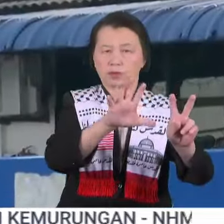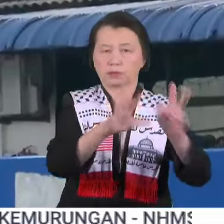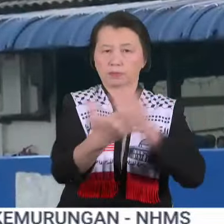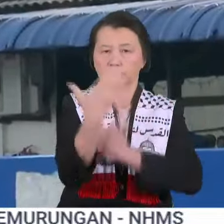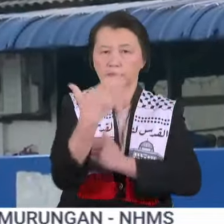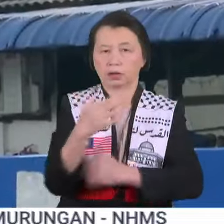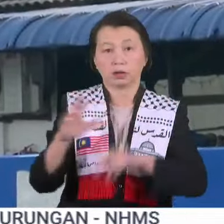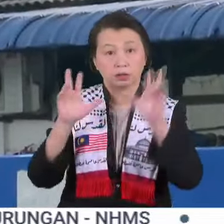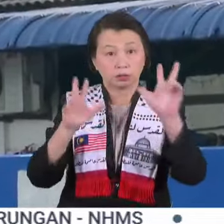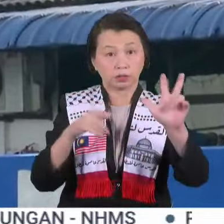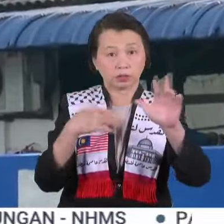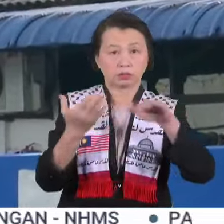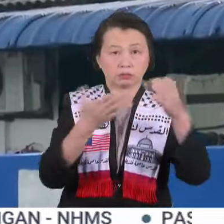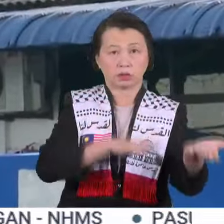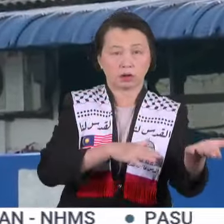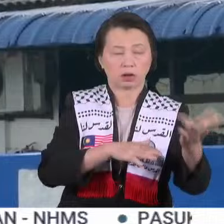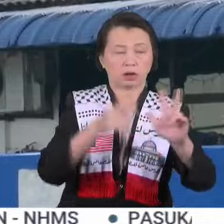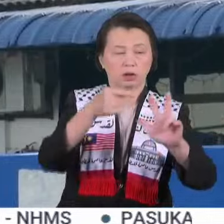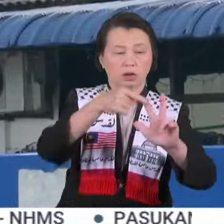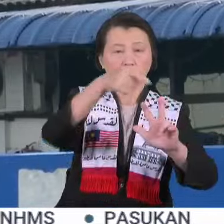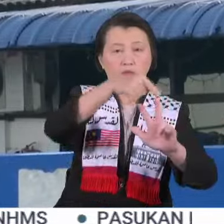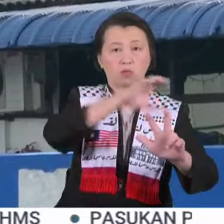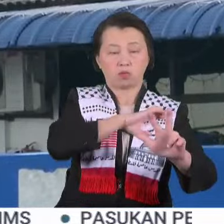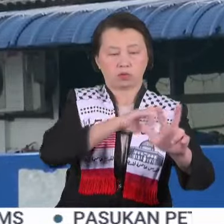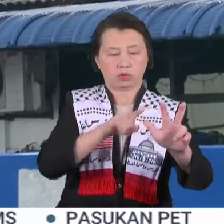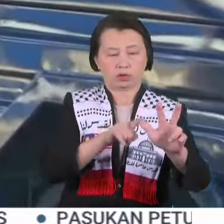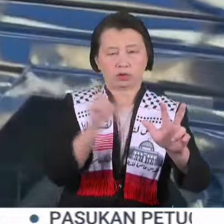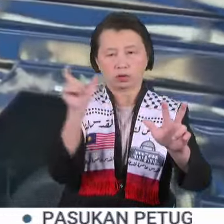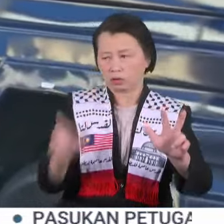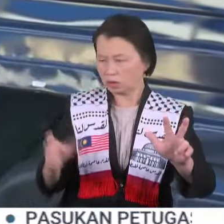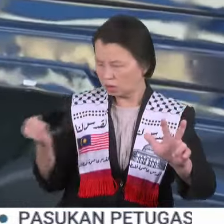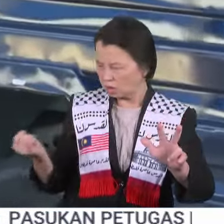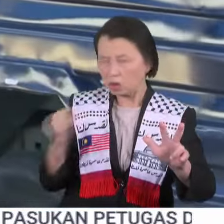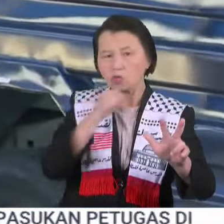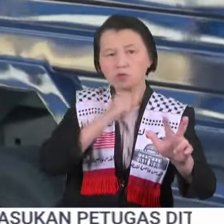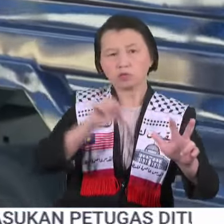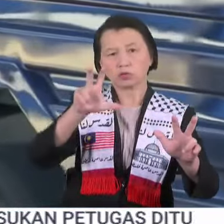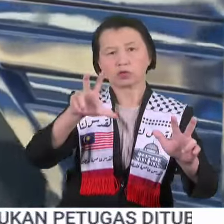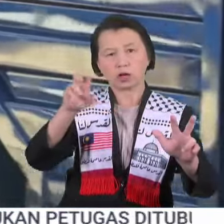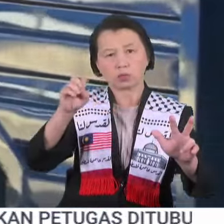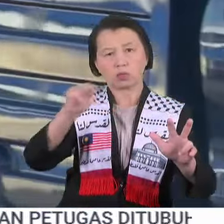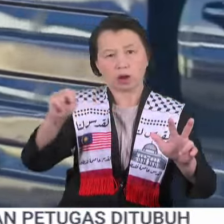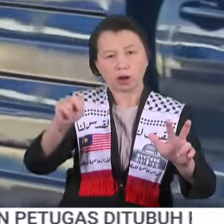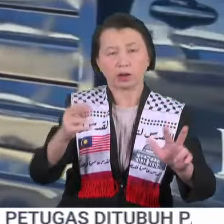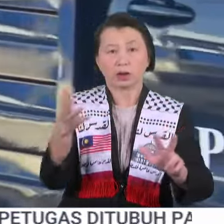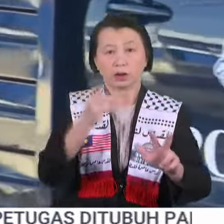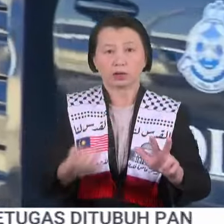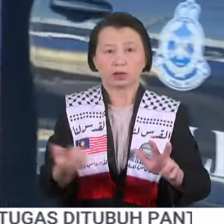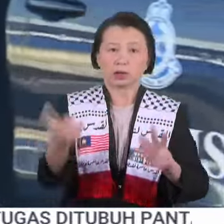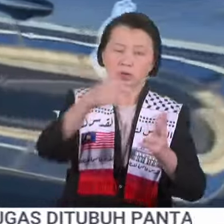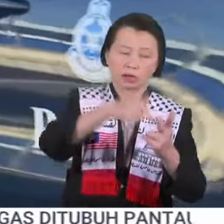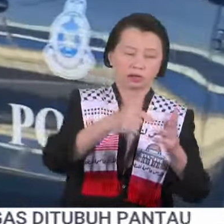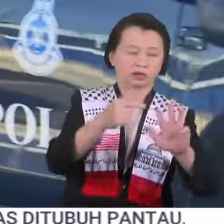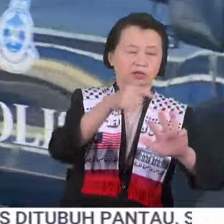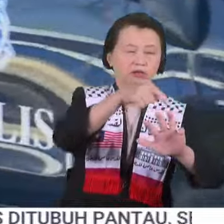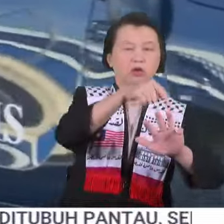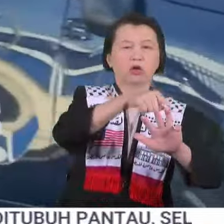tiga disahkan maut termasuk dua anggota polis dan suspek yang berusia lingkungan 30-an. Manakala seorang lagi anggota polis